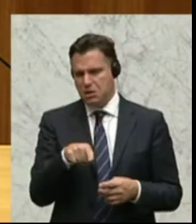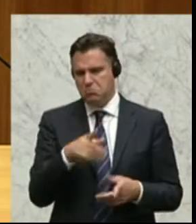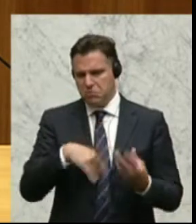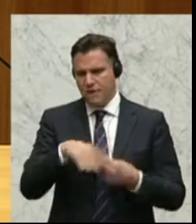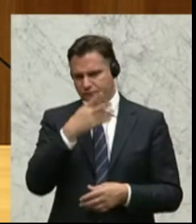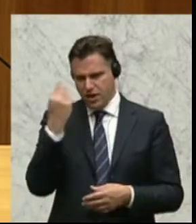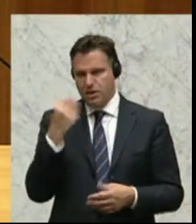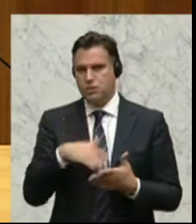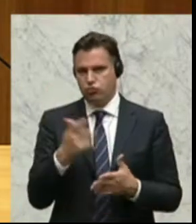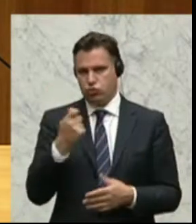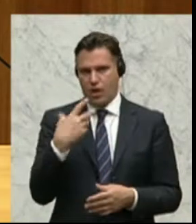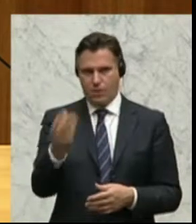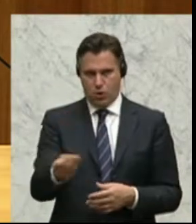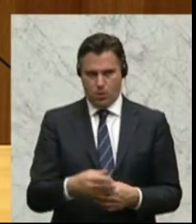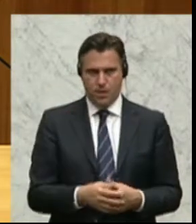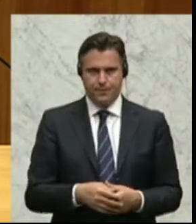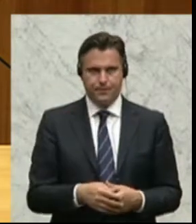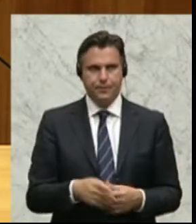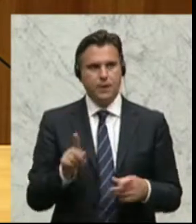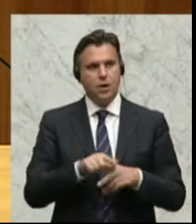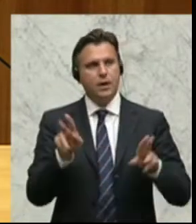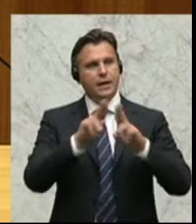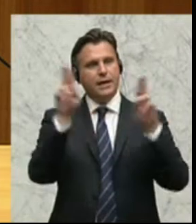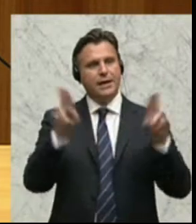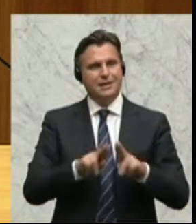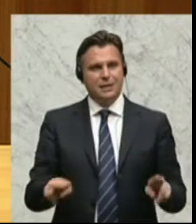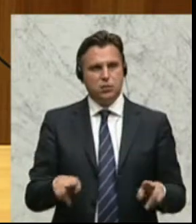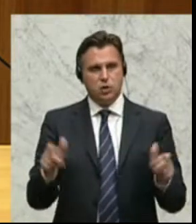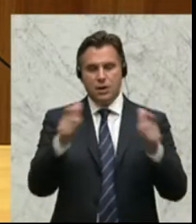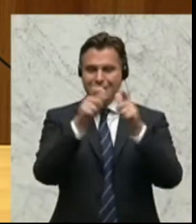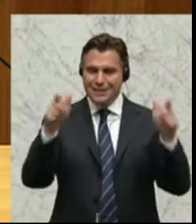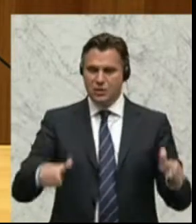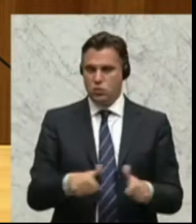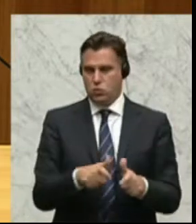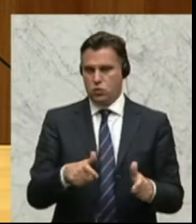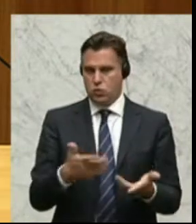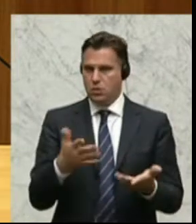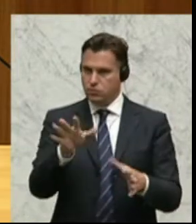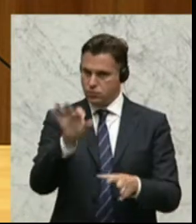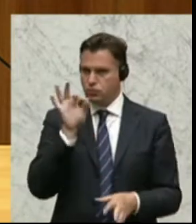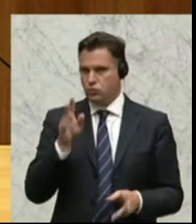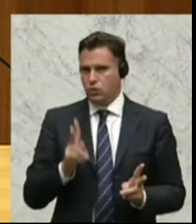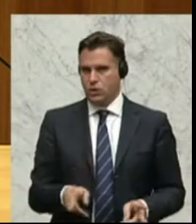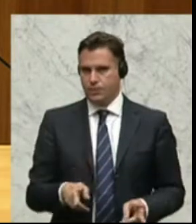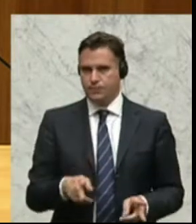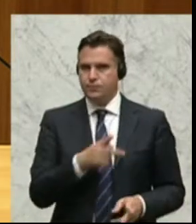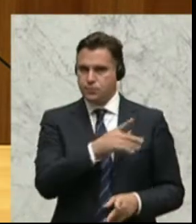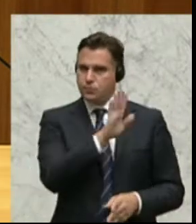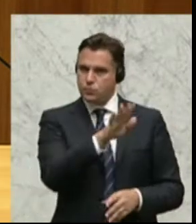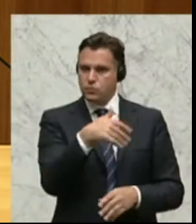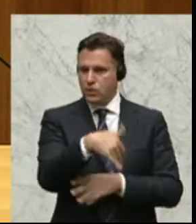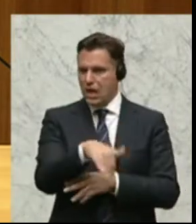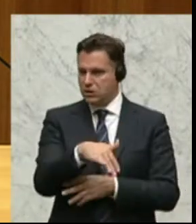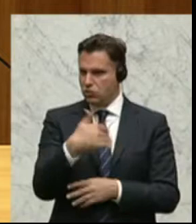dem Zusammenhang auch internationale Institutionen zitieren. Das hätten Sie machen können bei Ihrem Wirt, nämlich wo es